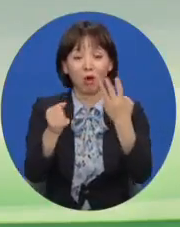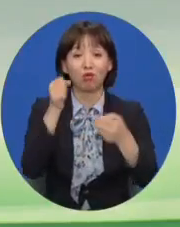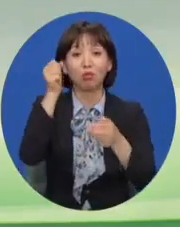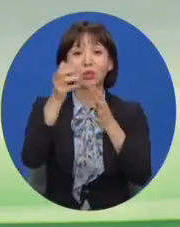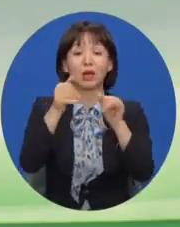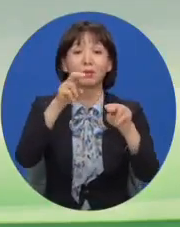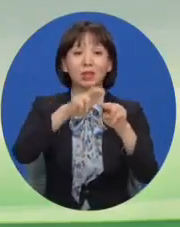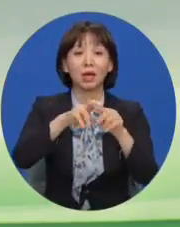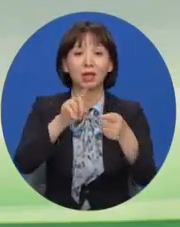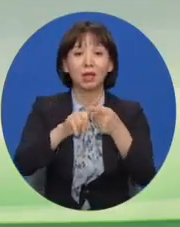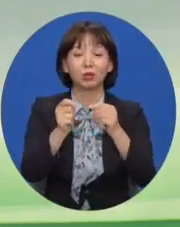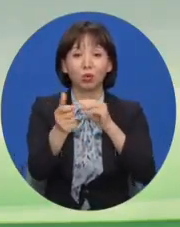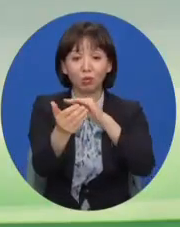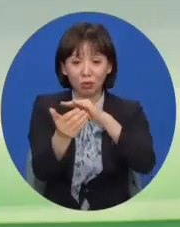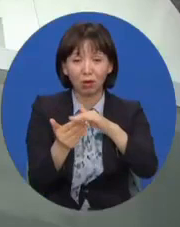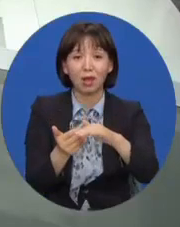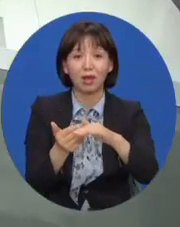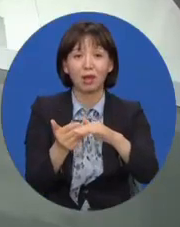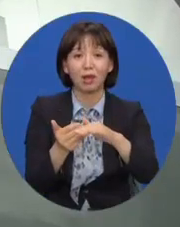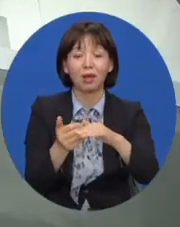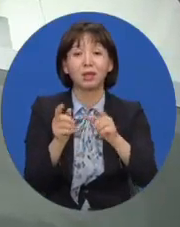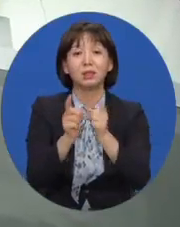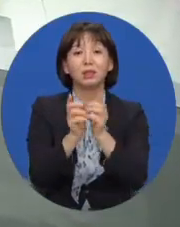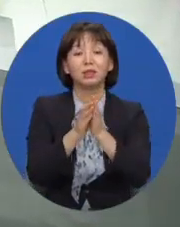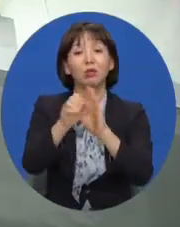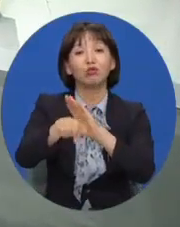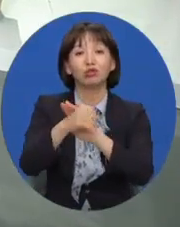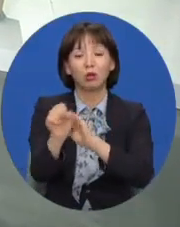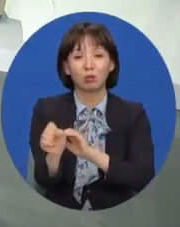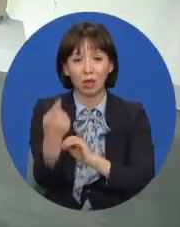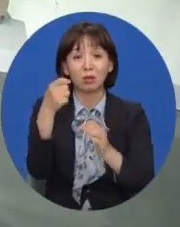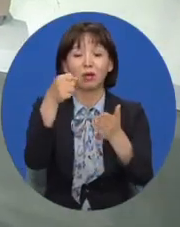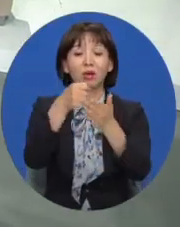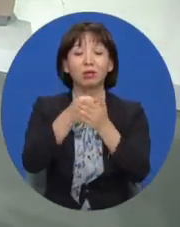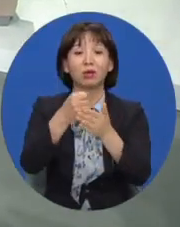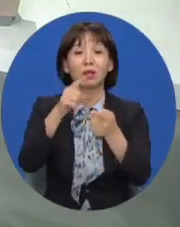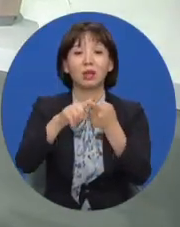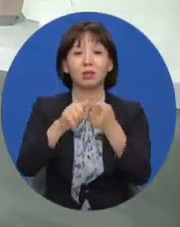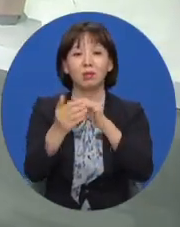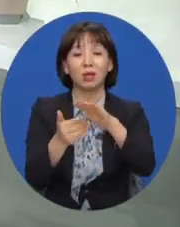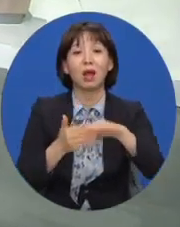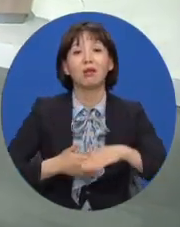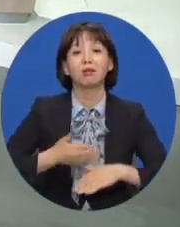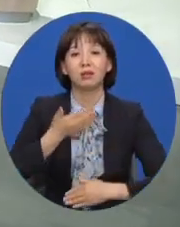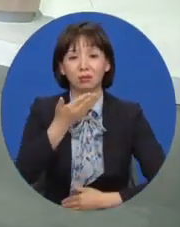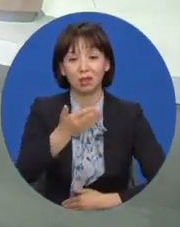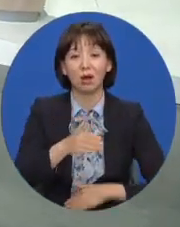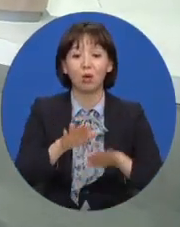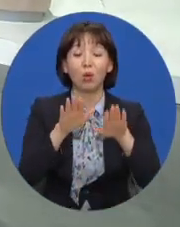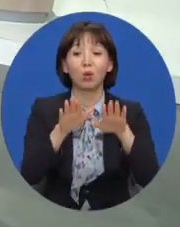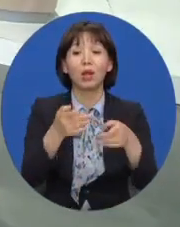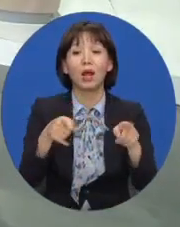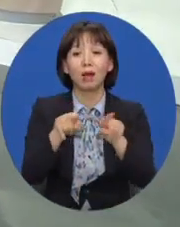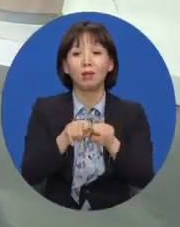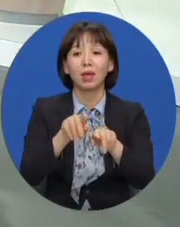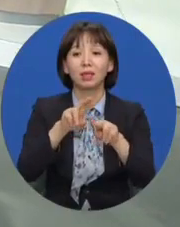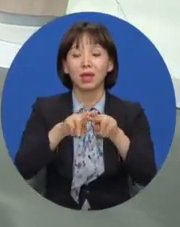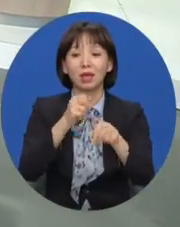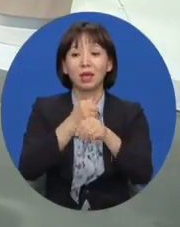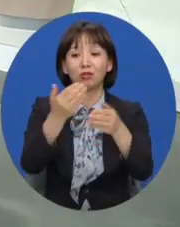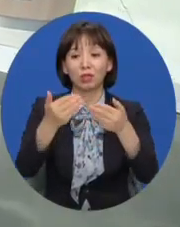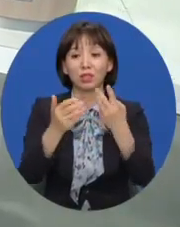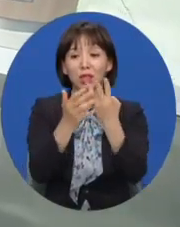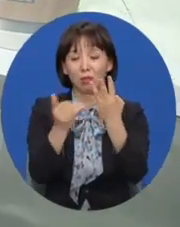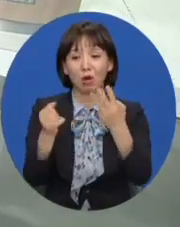배정은 앞서 후보자 당사자들의 직접 추첨에 의해서 결정되었음을 미리 알려드립니다. 그럼 오늘 함께 자리해 주신 세